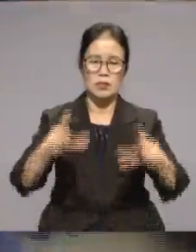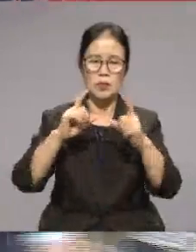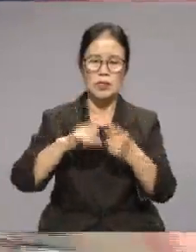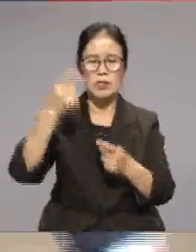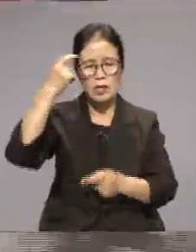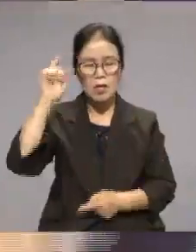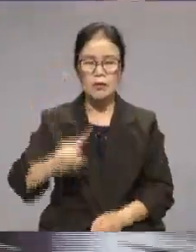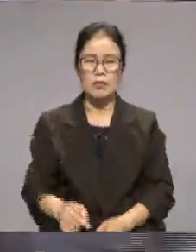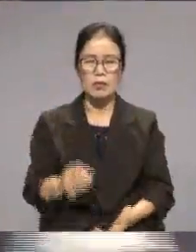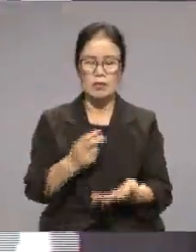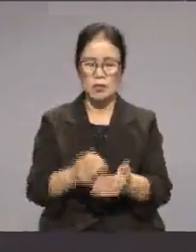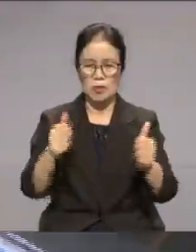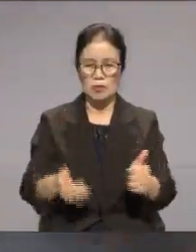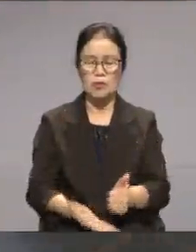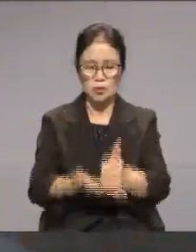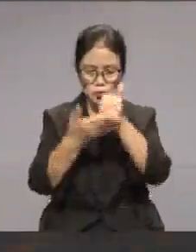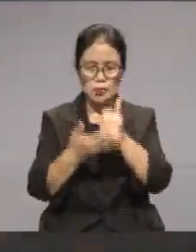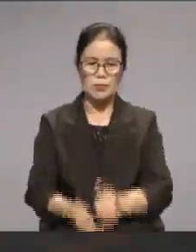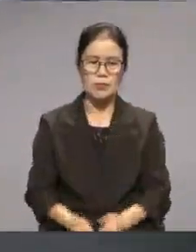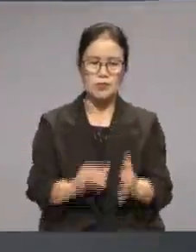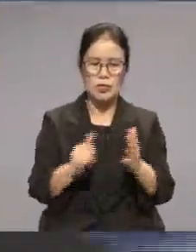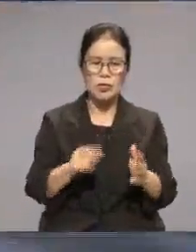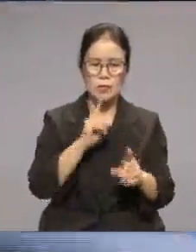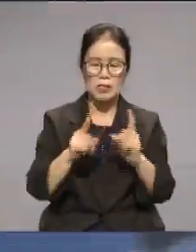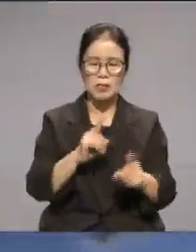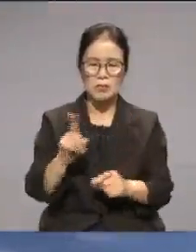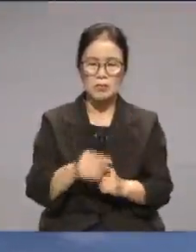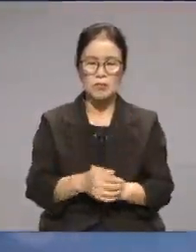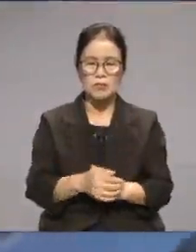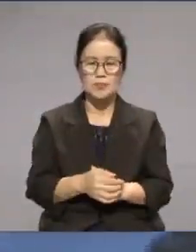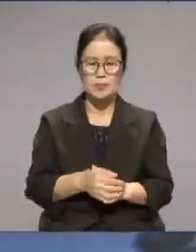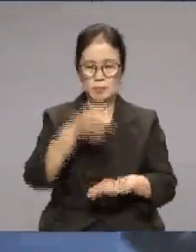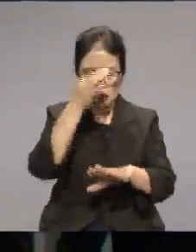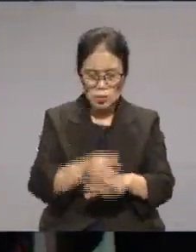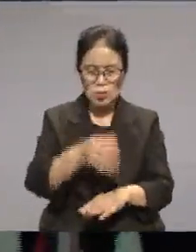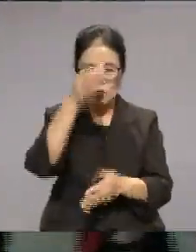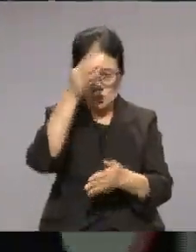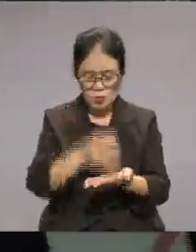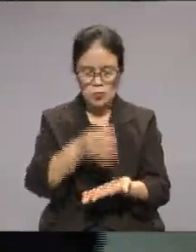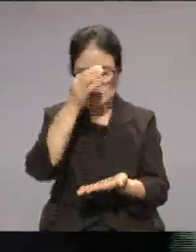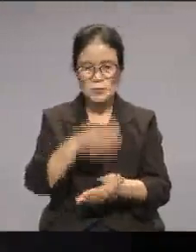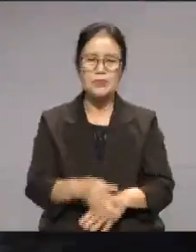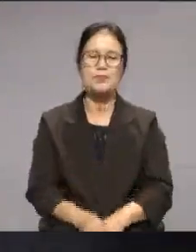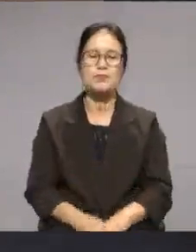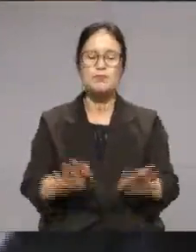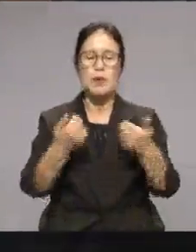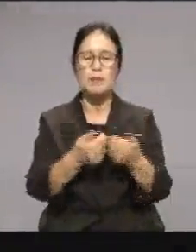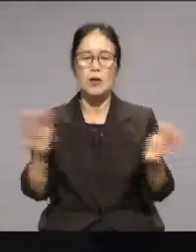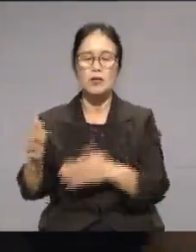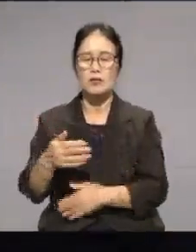생각하십니까? 대부분의 결정을 존중합니다. 유가족에게 할 말 없습니까? 죄송하고 또 죄송스럽습니다. 반면